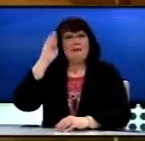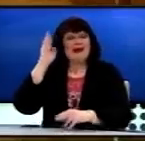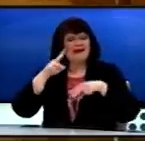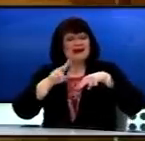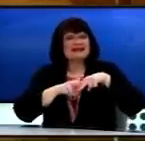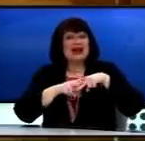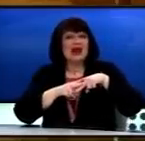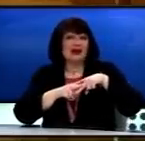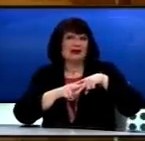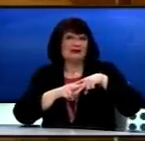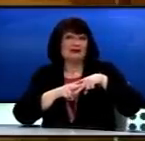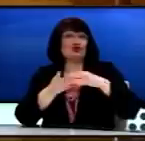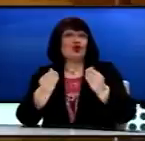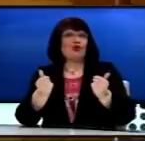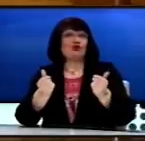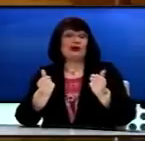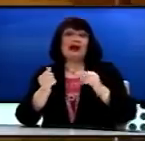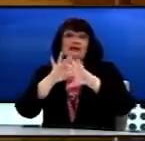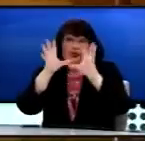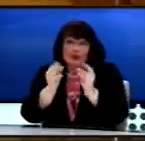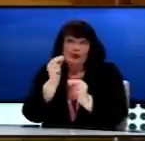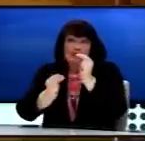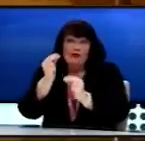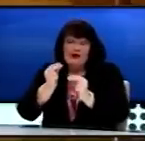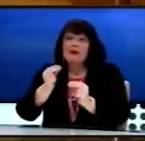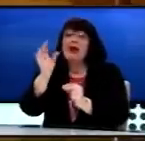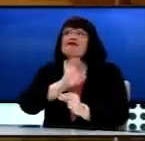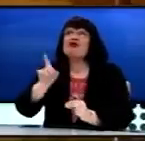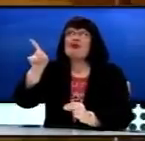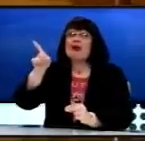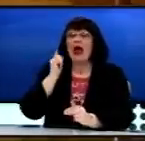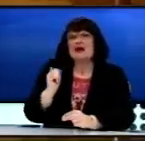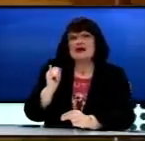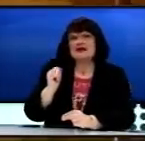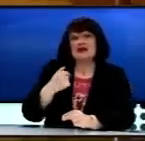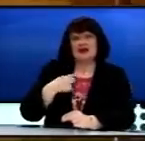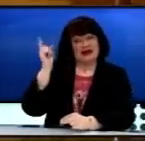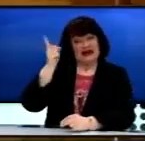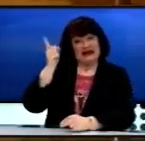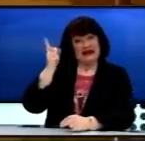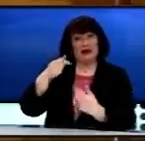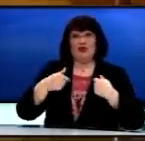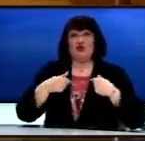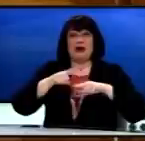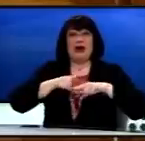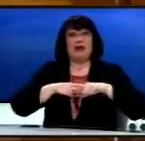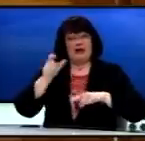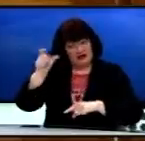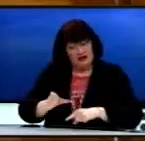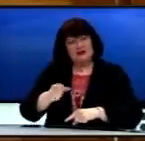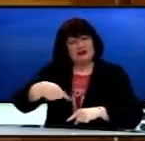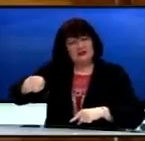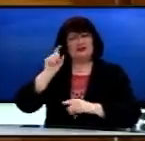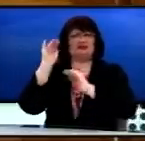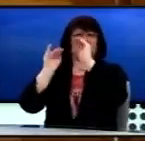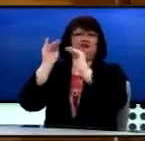Πολιτειών. Αλλά αυτό είναι συνολικό πρόβλημα της Ευρώπης. Δεν είναι πρόβλημα της Ελλάδος. Άσκησα κριτική γι' αυτό. Άσκησατε κι εσείς, όπως και